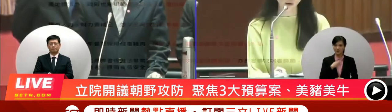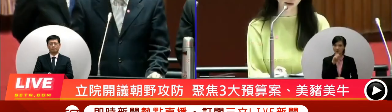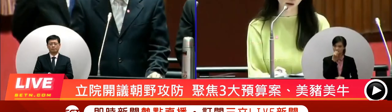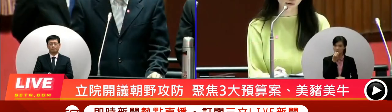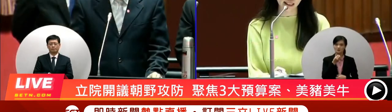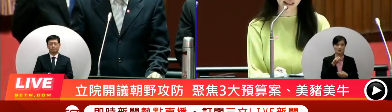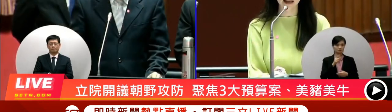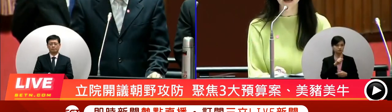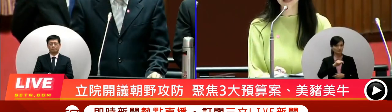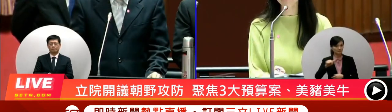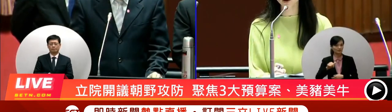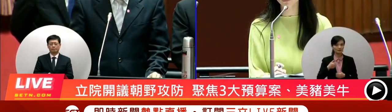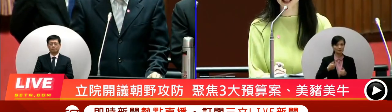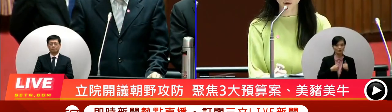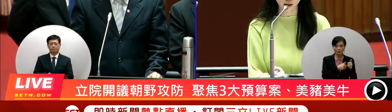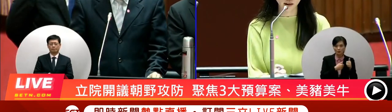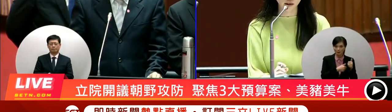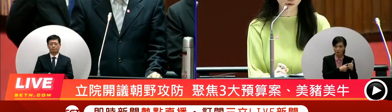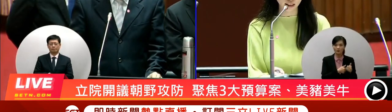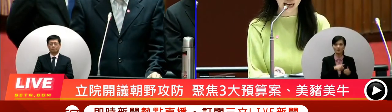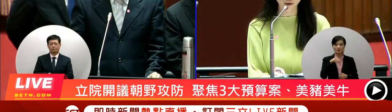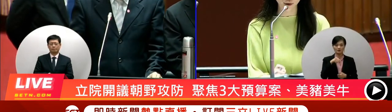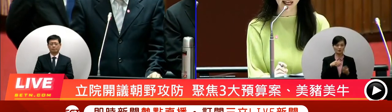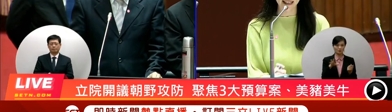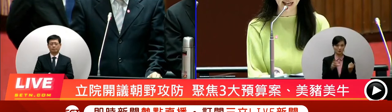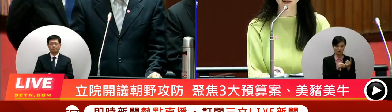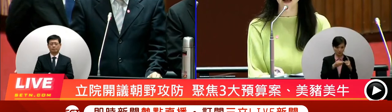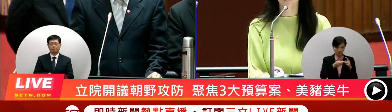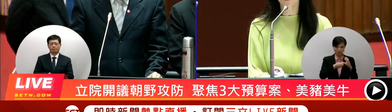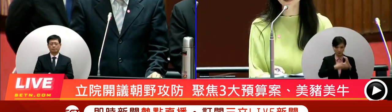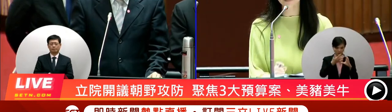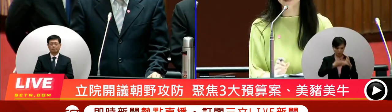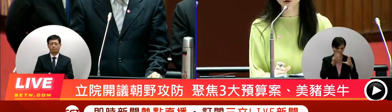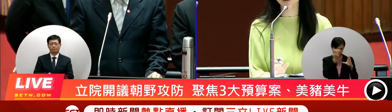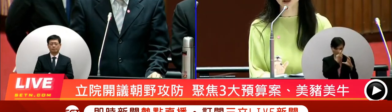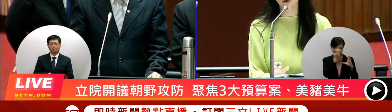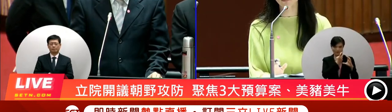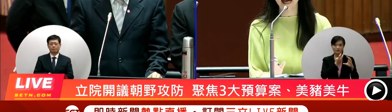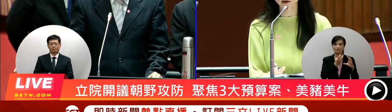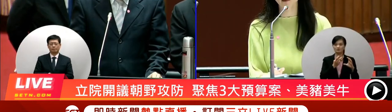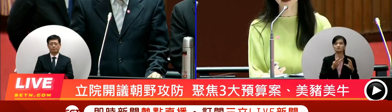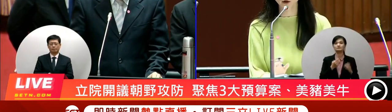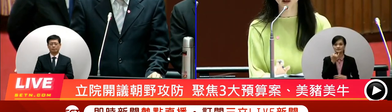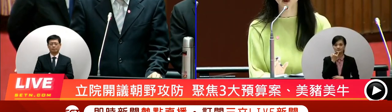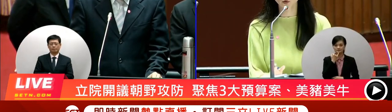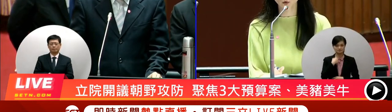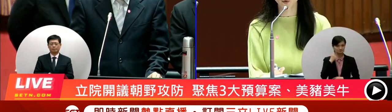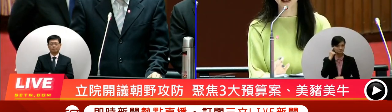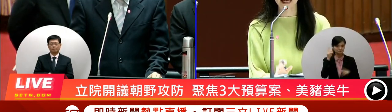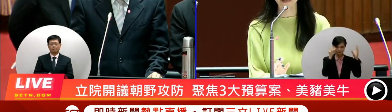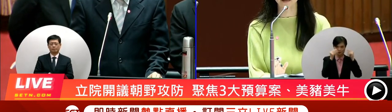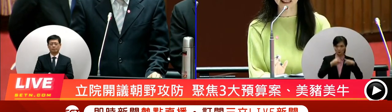也希望能够建立，让民众可以随时去查询，可以了解。我想资讯的公开透明就能够杜绝大家的疑虑